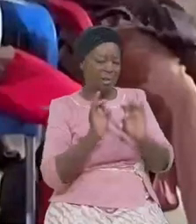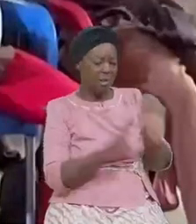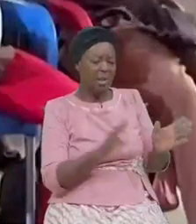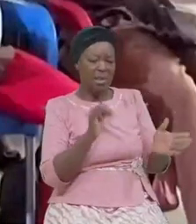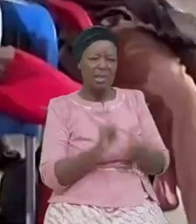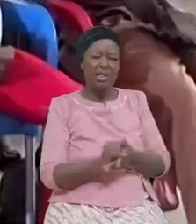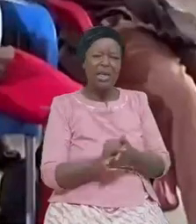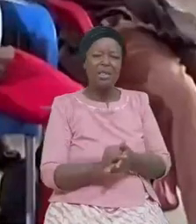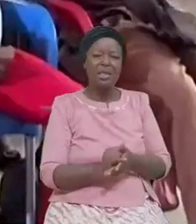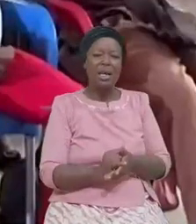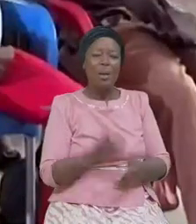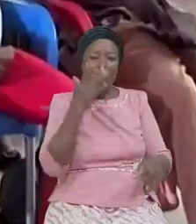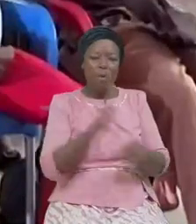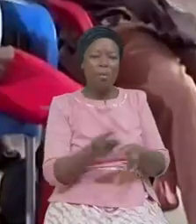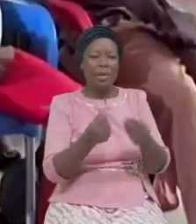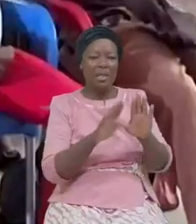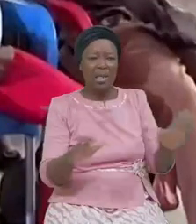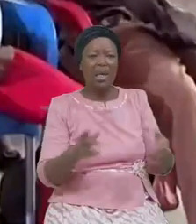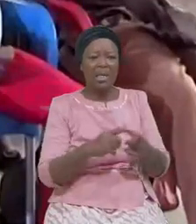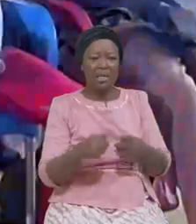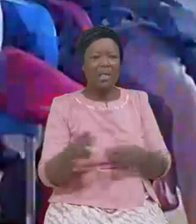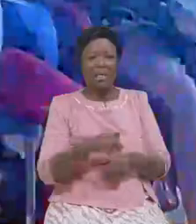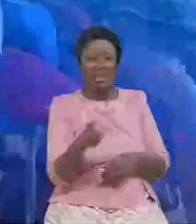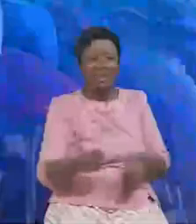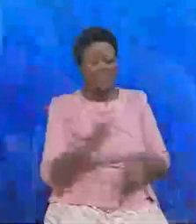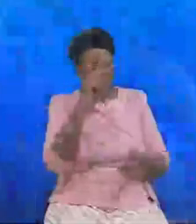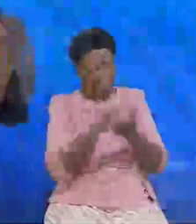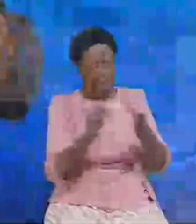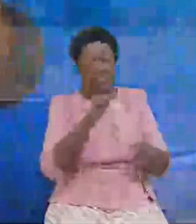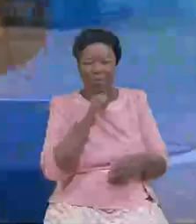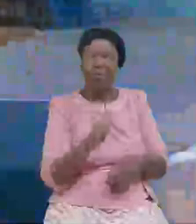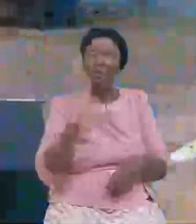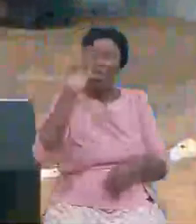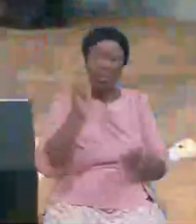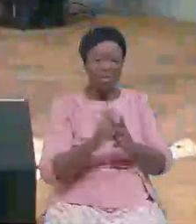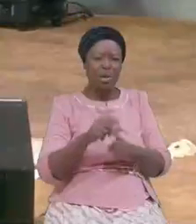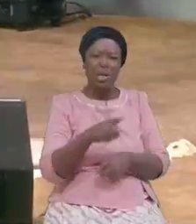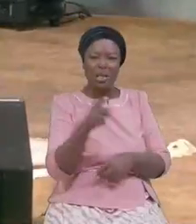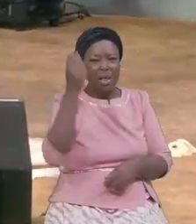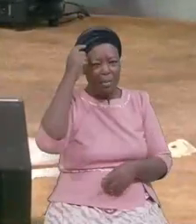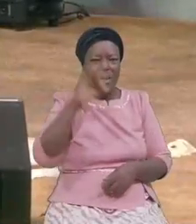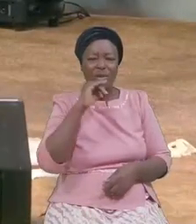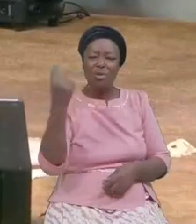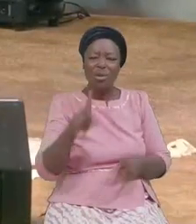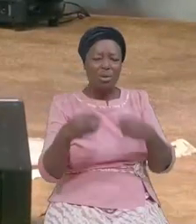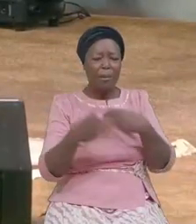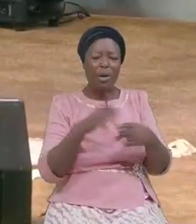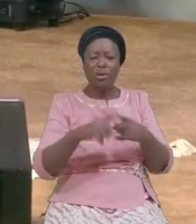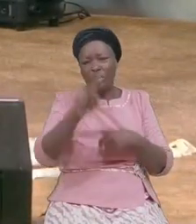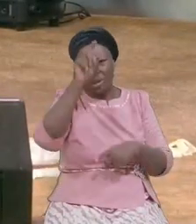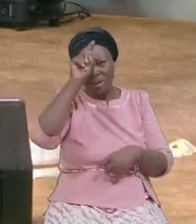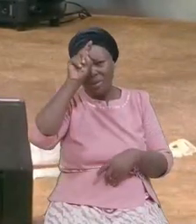ils n'ont pas cru à sa parole. Leurs pensées étaient toujours en train de voyager pour aller en